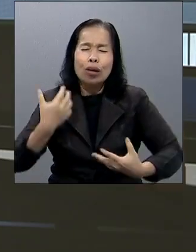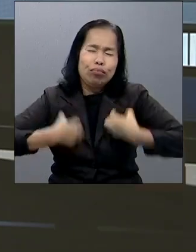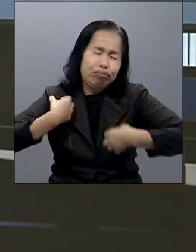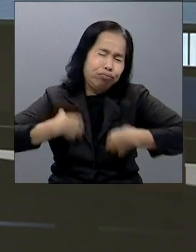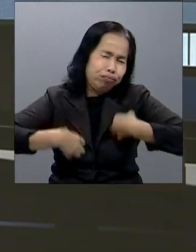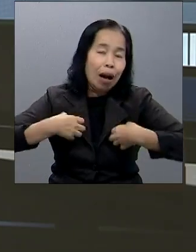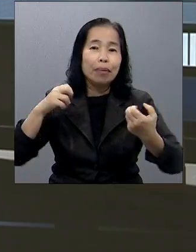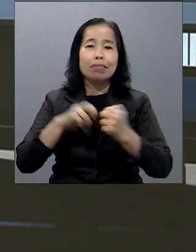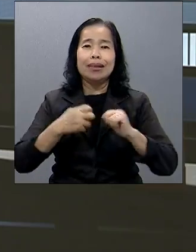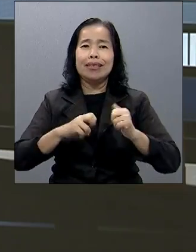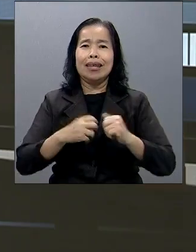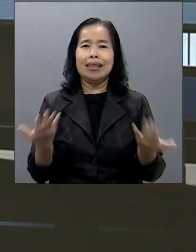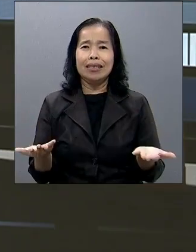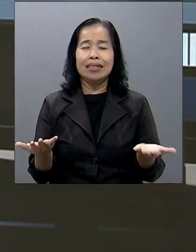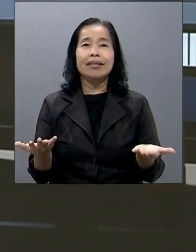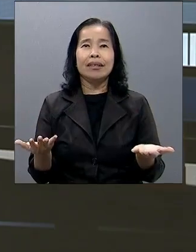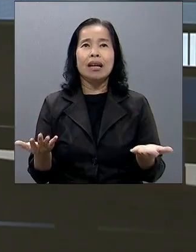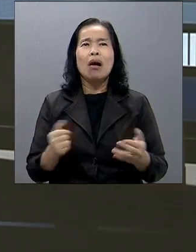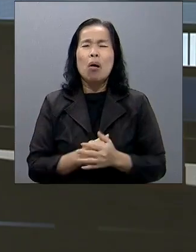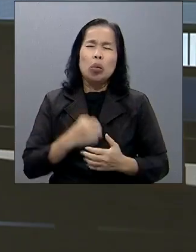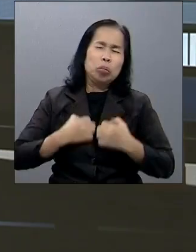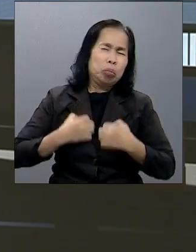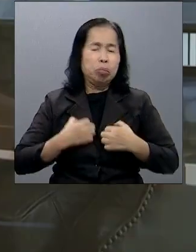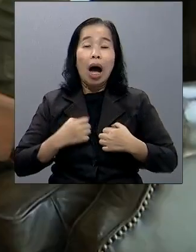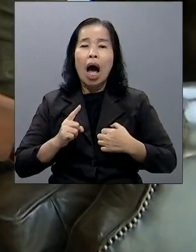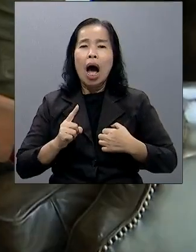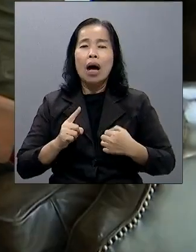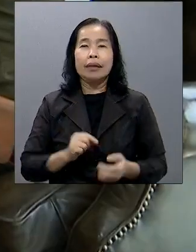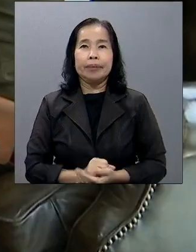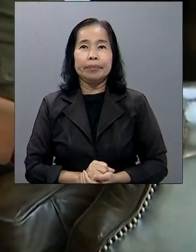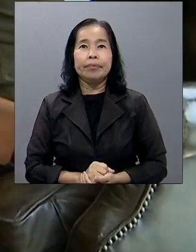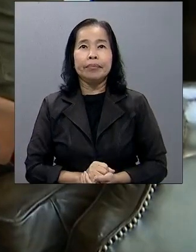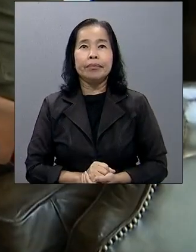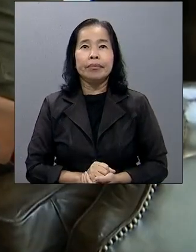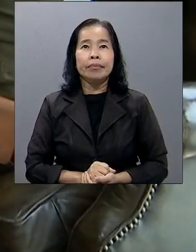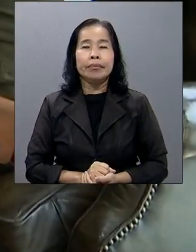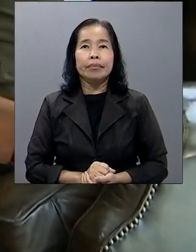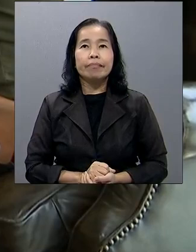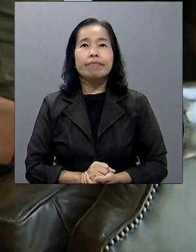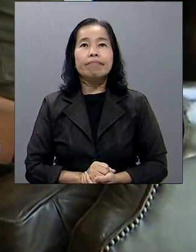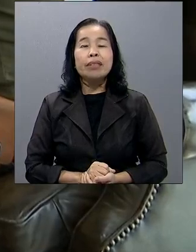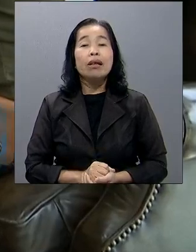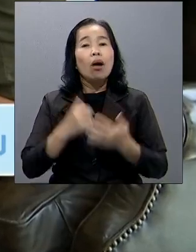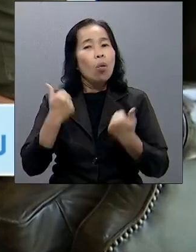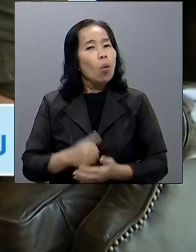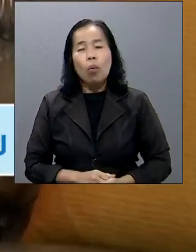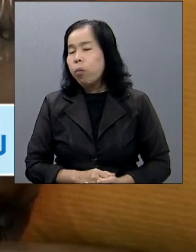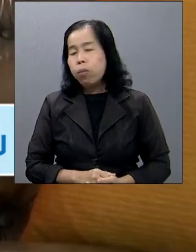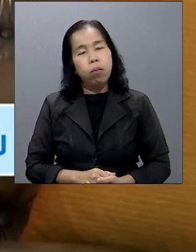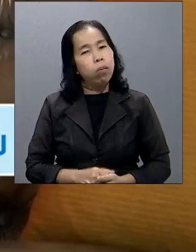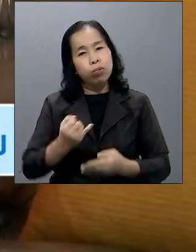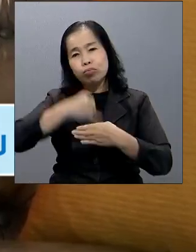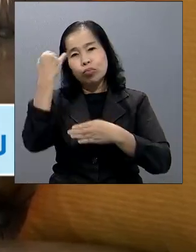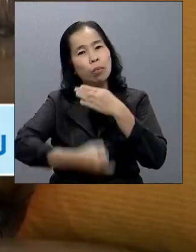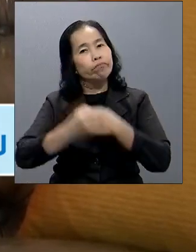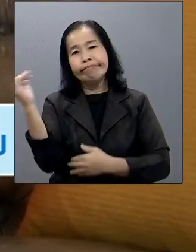เป็นปัญหานะคะเอาไปดูการร้องทุกข์เรื่องนี้กันค่ะคุณผู้ชมคะไม่จบไม่สิ้นนะคะปัญหา